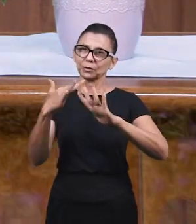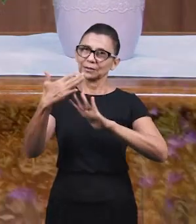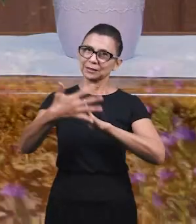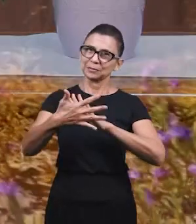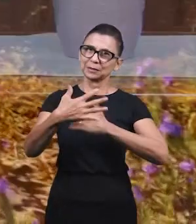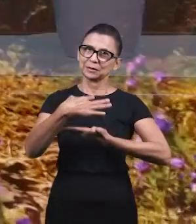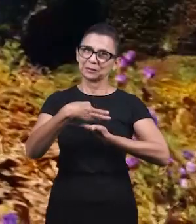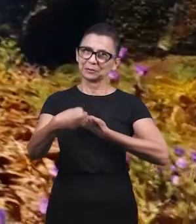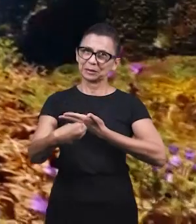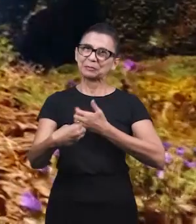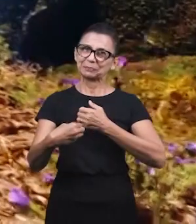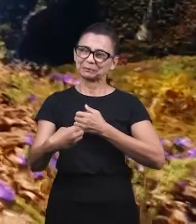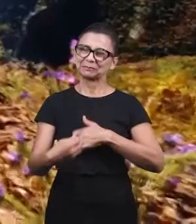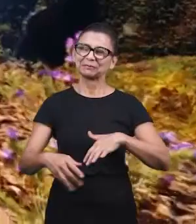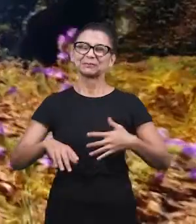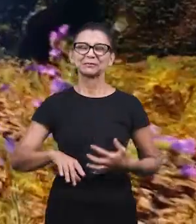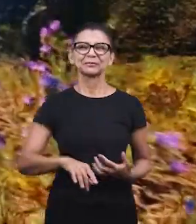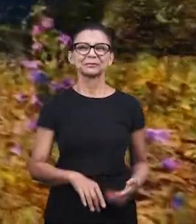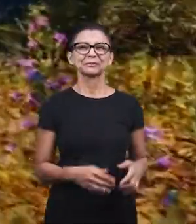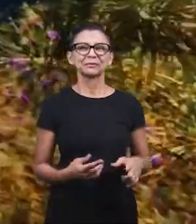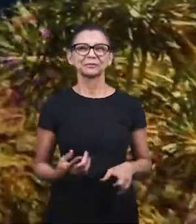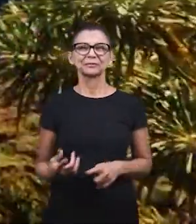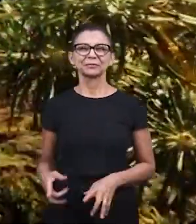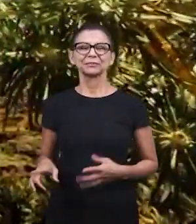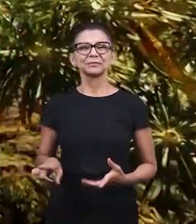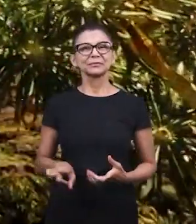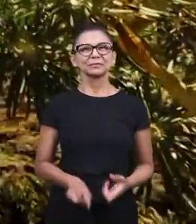присесть. В этот момент споем псалом имени Божьему.